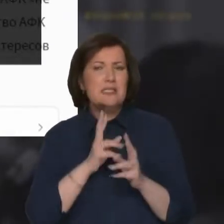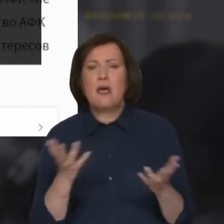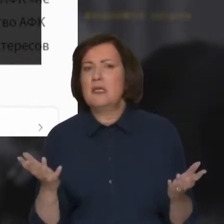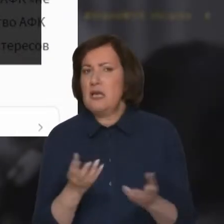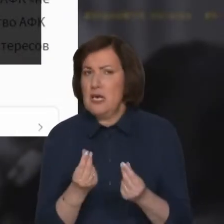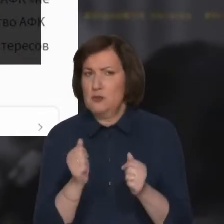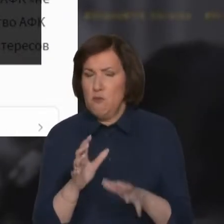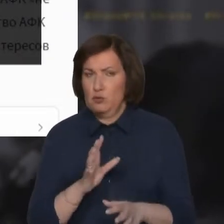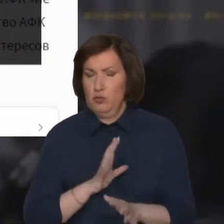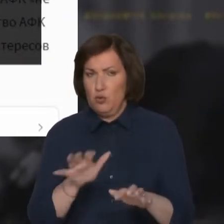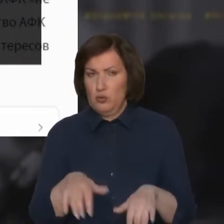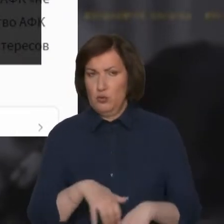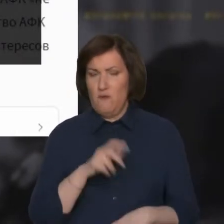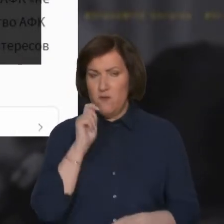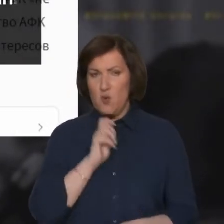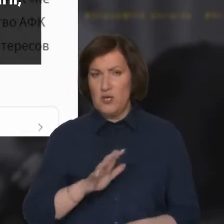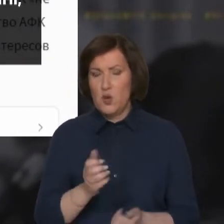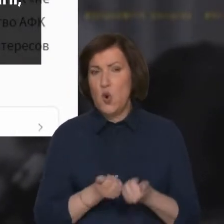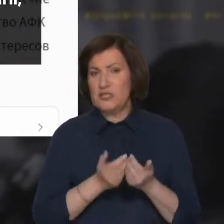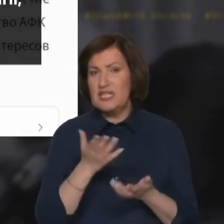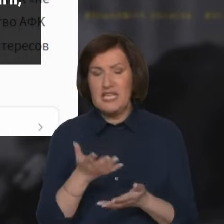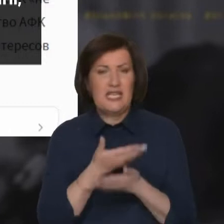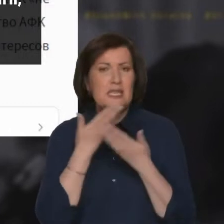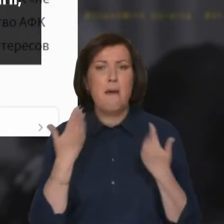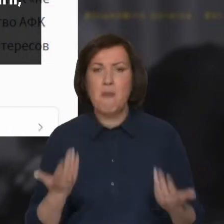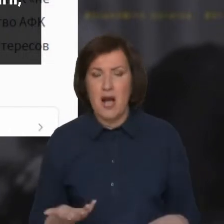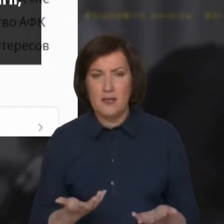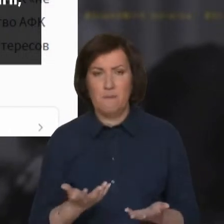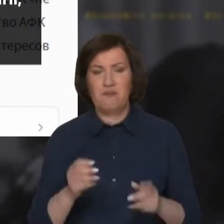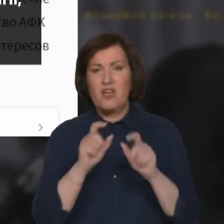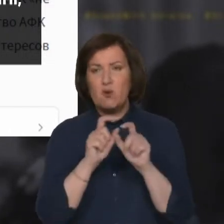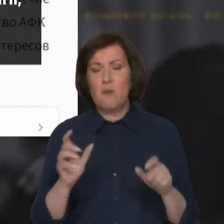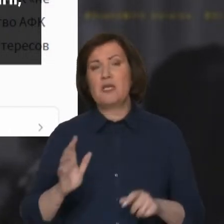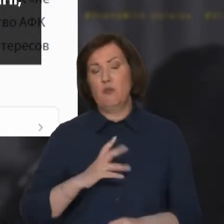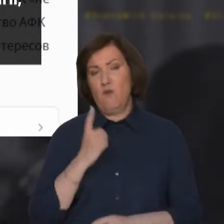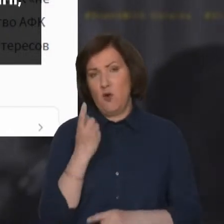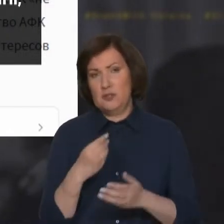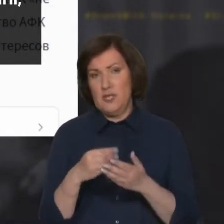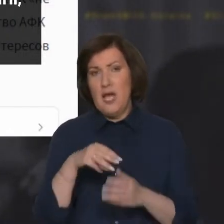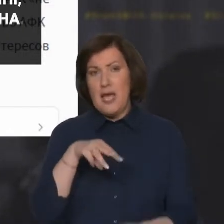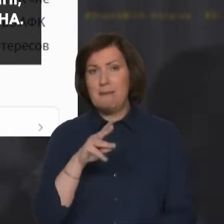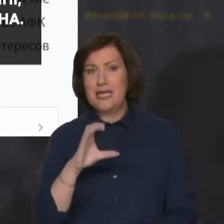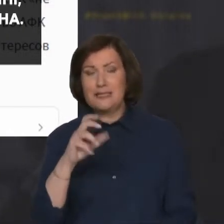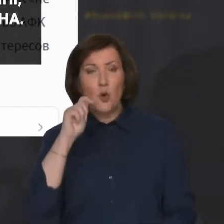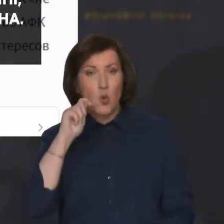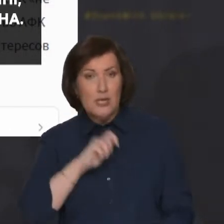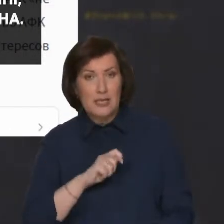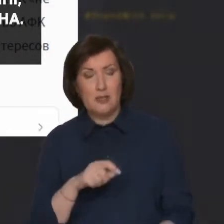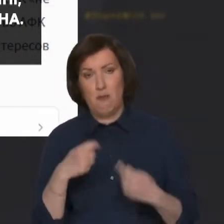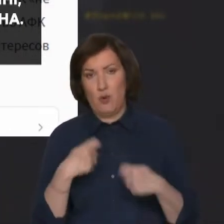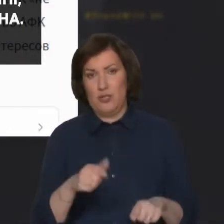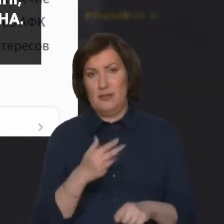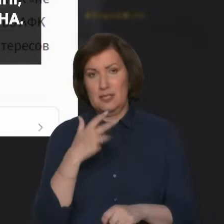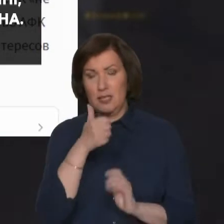які активи могли бути конфісковані в Україні, оскільки їх там немає. У компанії був один актив – МТС Україна, але його